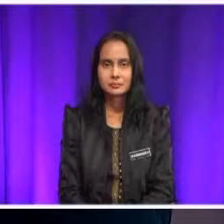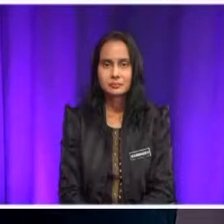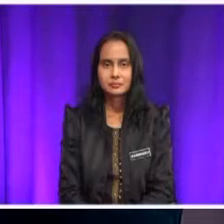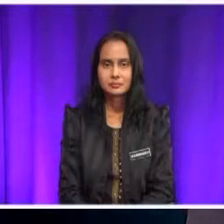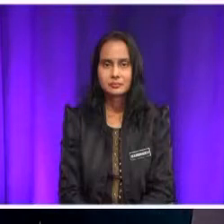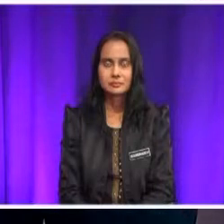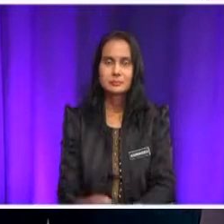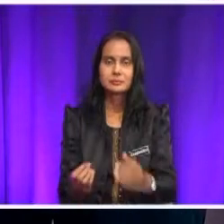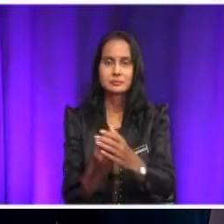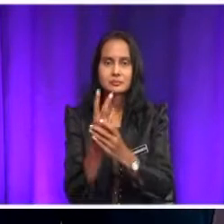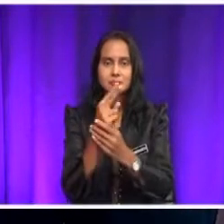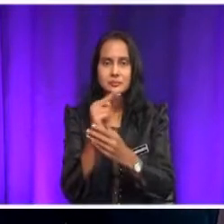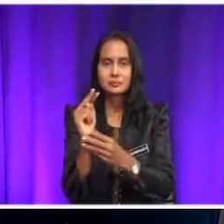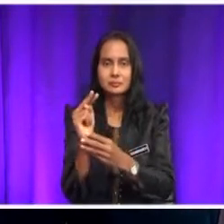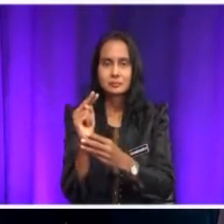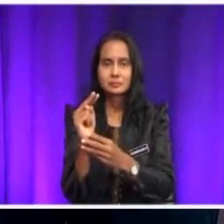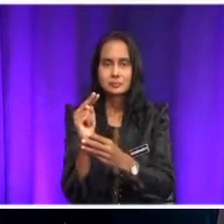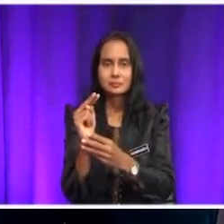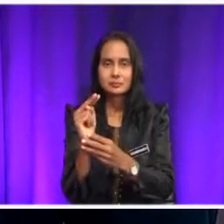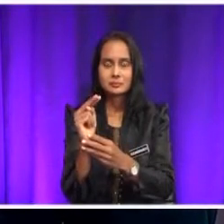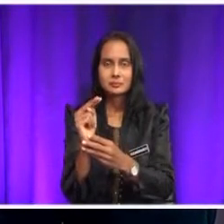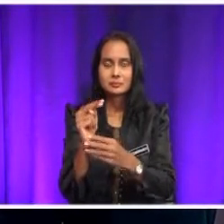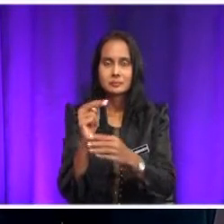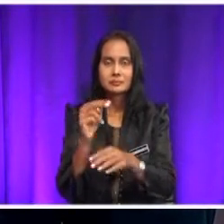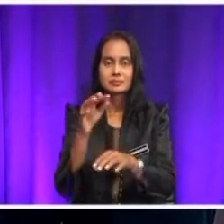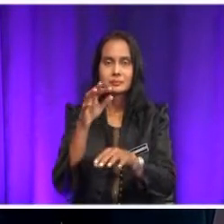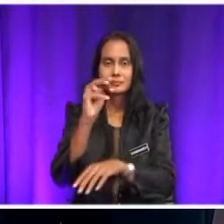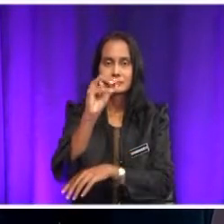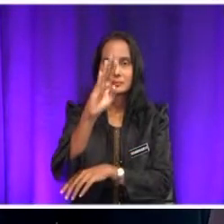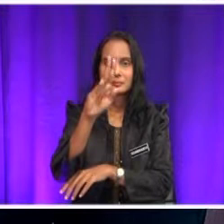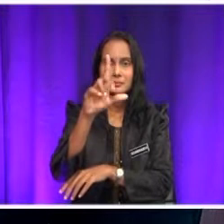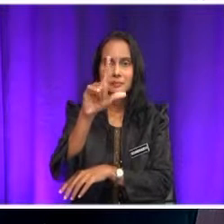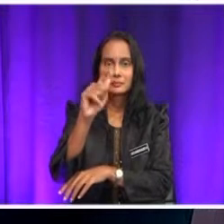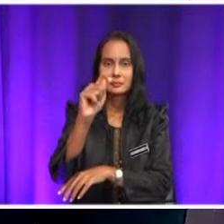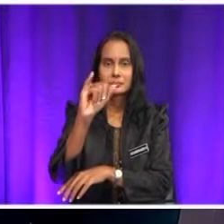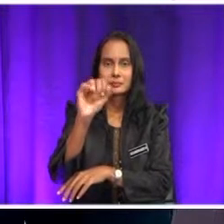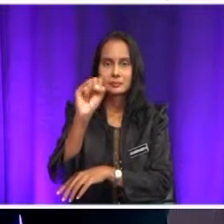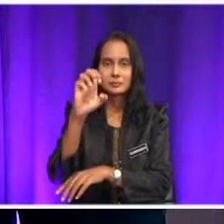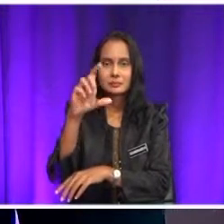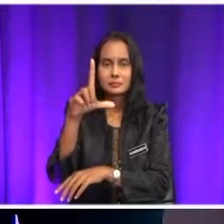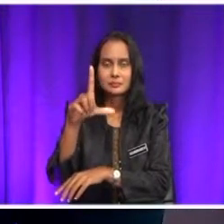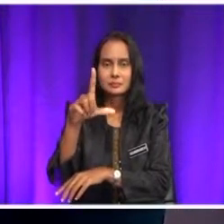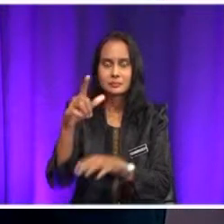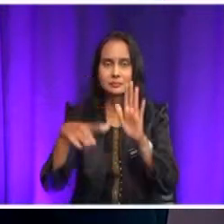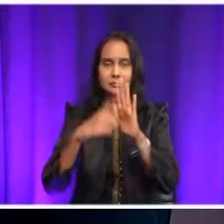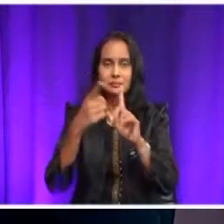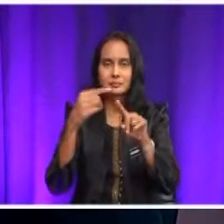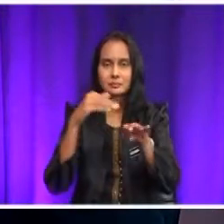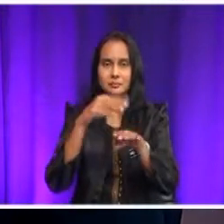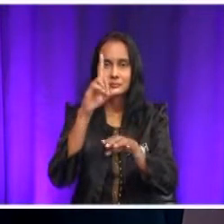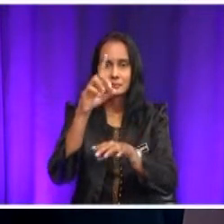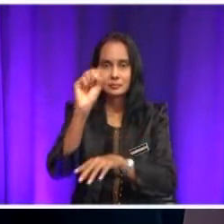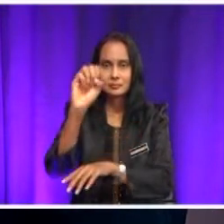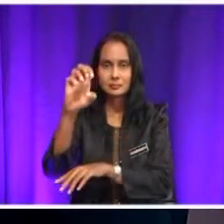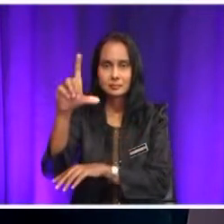tumbuhan merupakan organisme matisel yaitu organisme yang mempunyai lebih daripada satu sel Oke